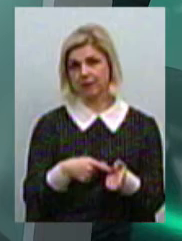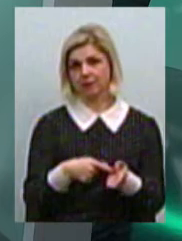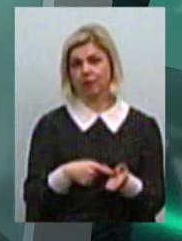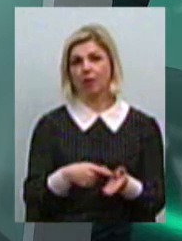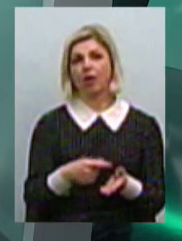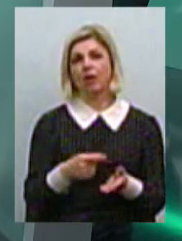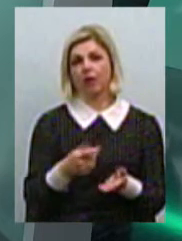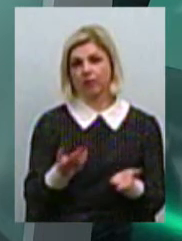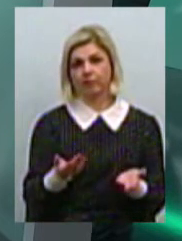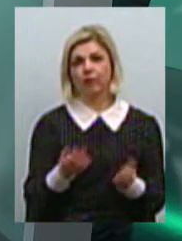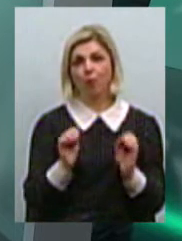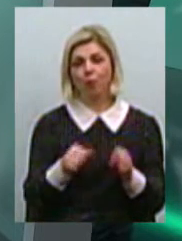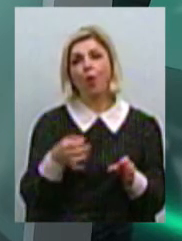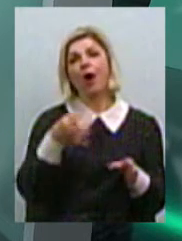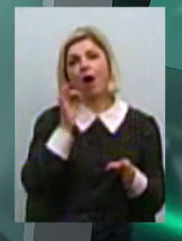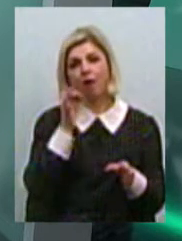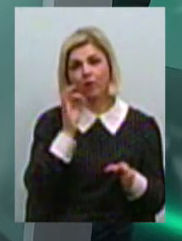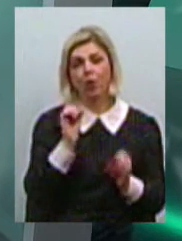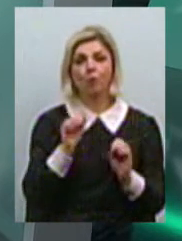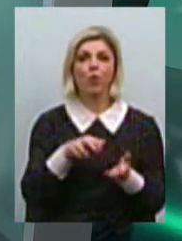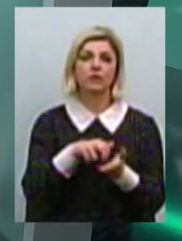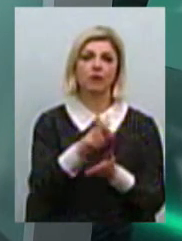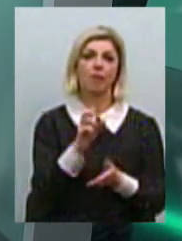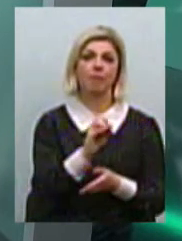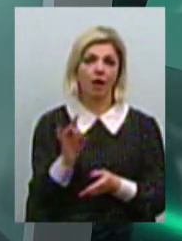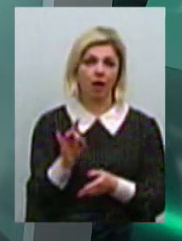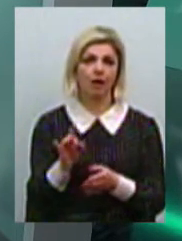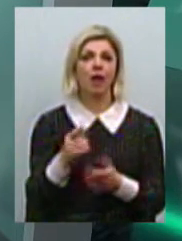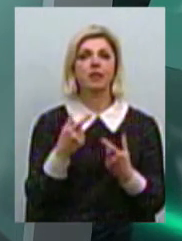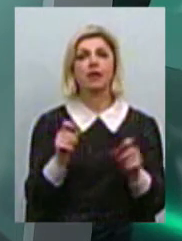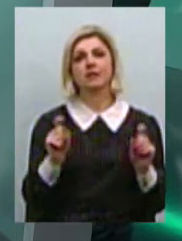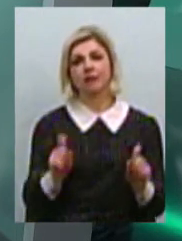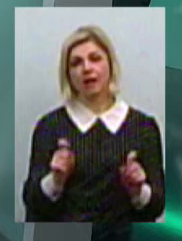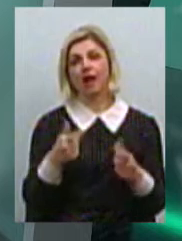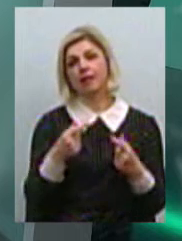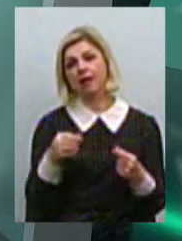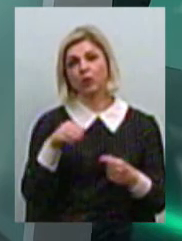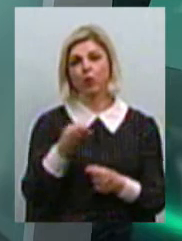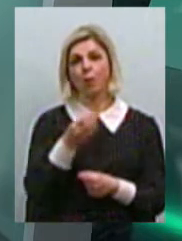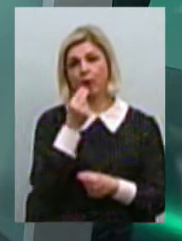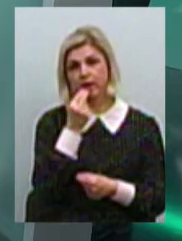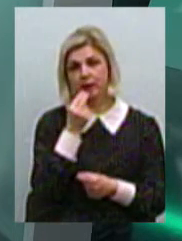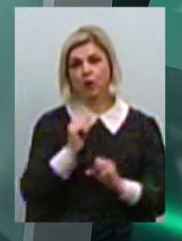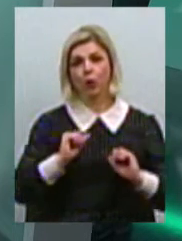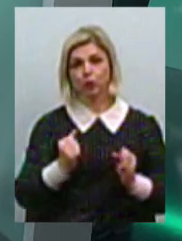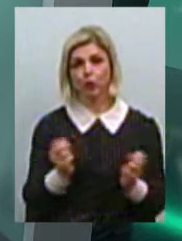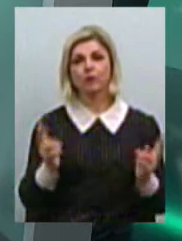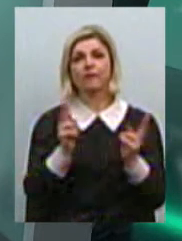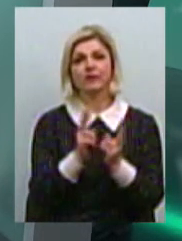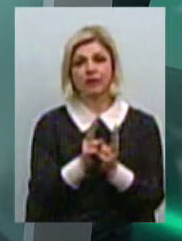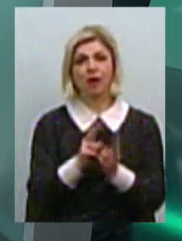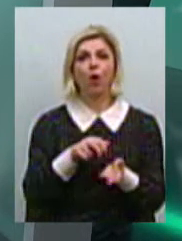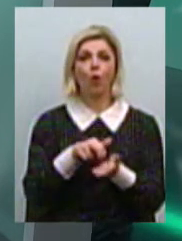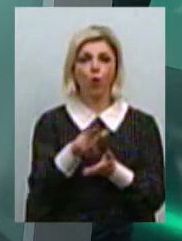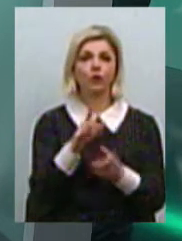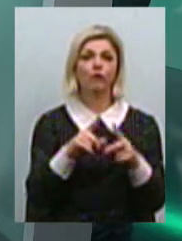ньому, можна випити кави, можна зайти в бар, так, десь посидіти, десь поїсти, з друзями зустрітися, сходити в школу, там, не